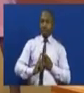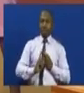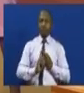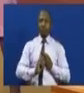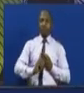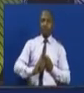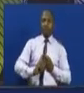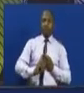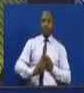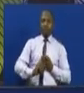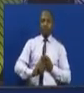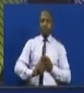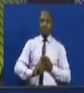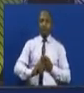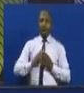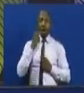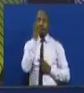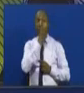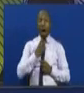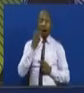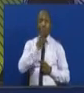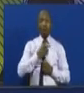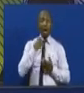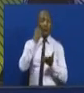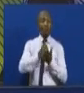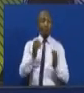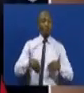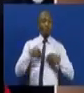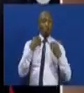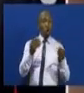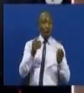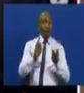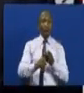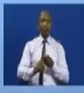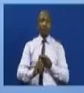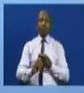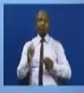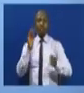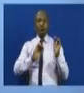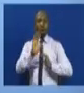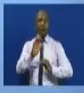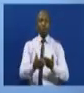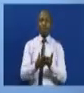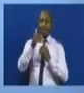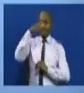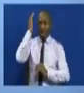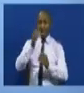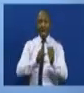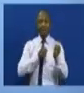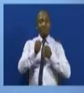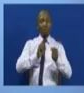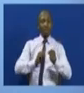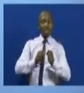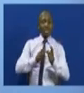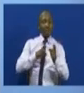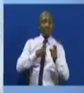Diamond Platinum. Ameamua kutoa hoteli yake kwa ajili ya kusaidia serikali kwenye mapambano vita dhidi ya corona. Msanii